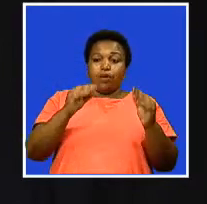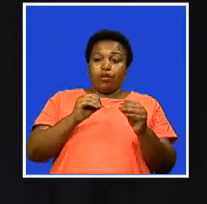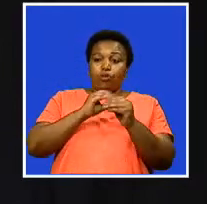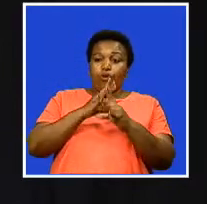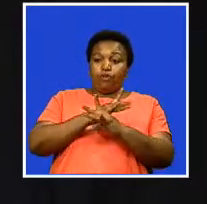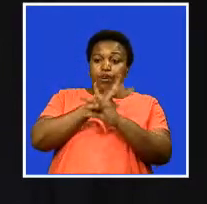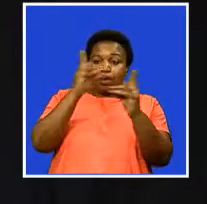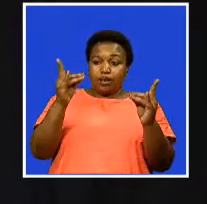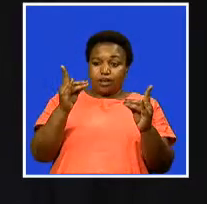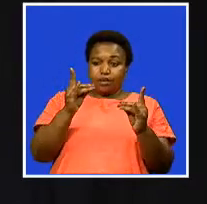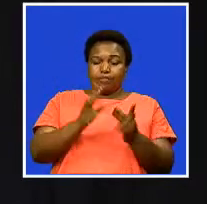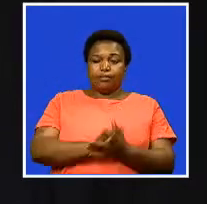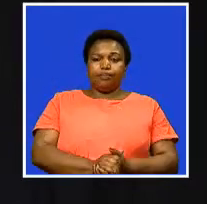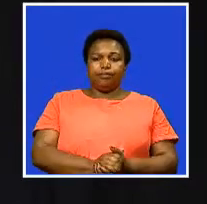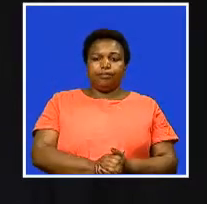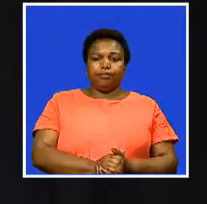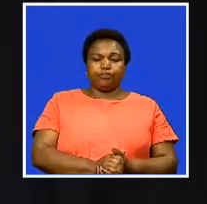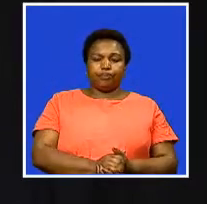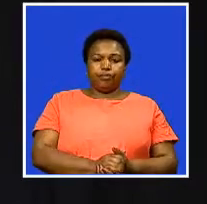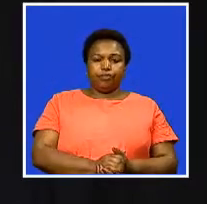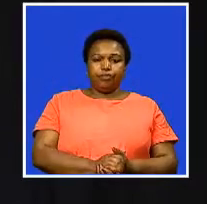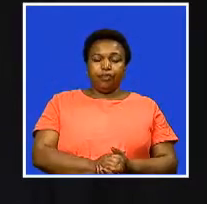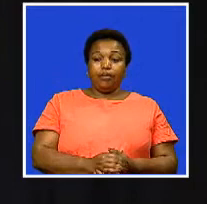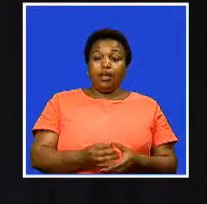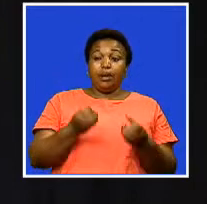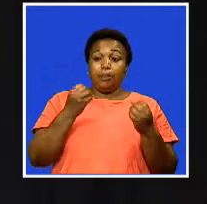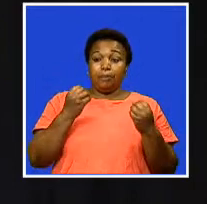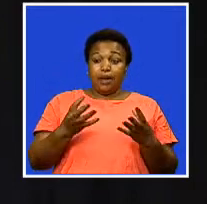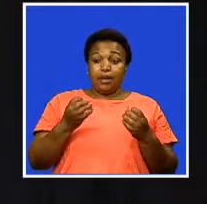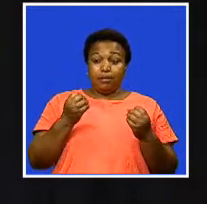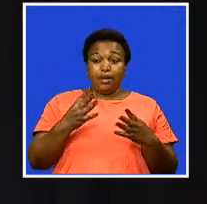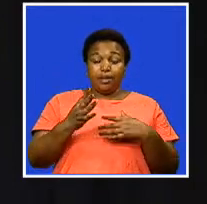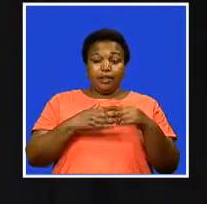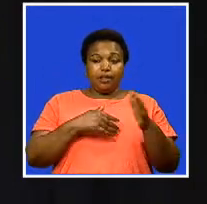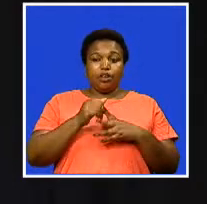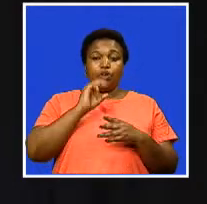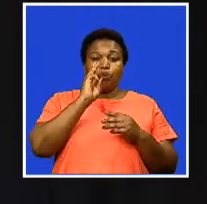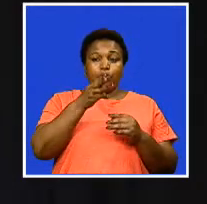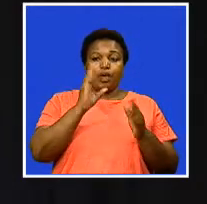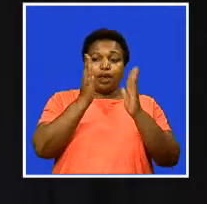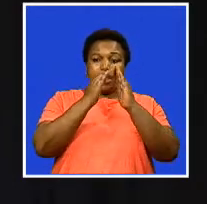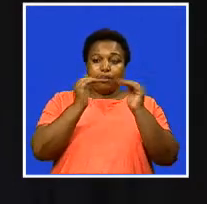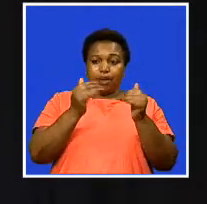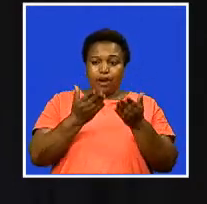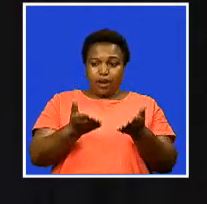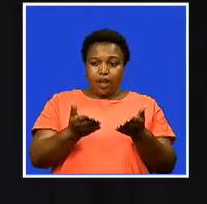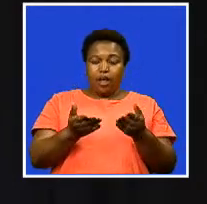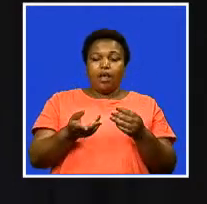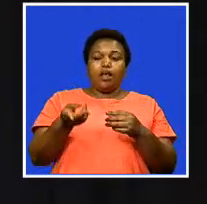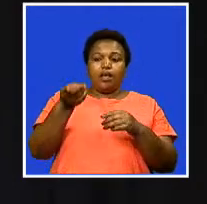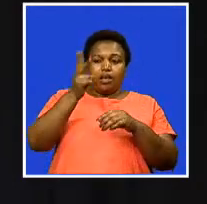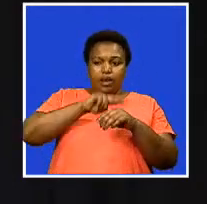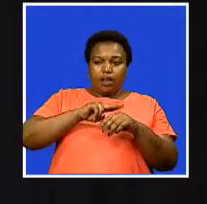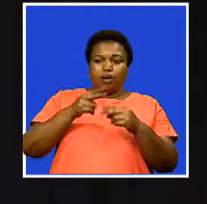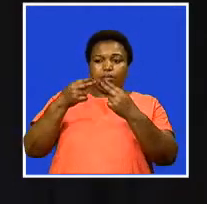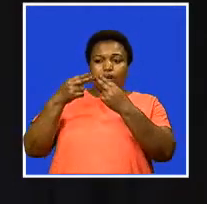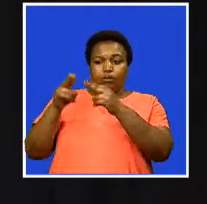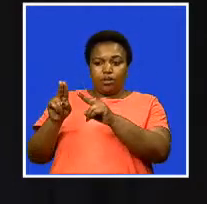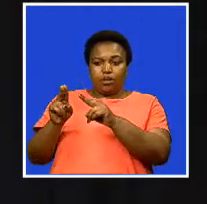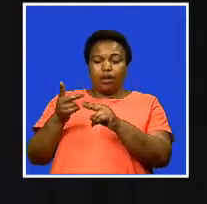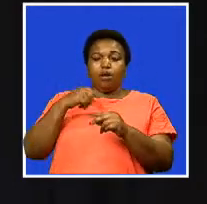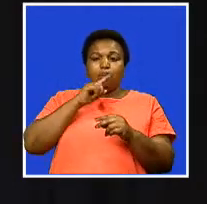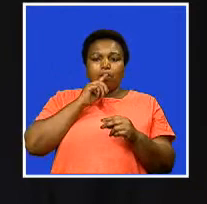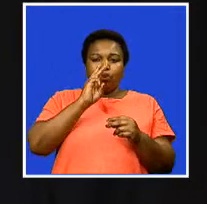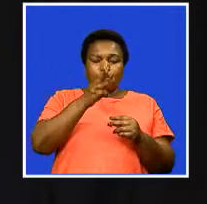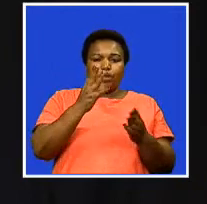letembilo. Lokuningi-ke lomuhla kutakwenteka ngala kuphinze futhi kwenteke ngaphandle kodwa-ke